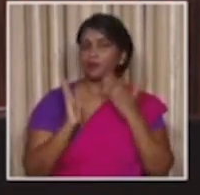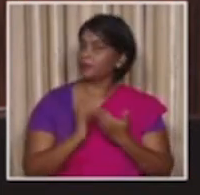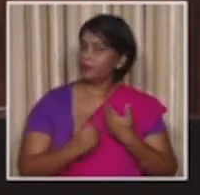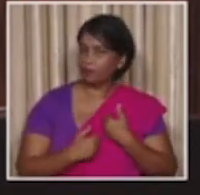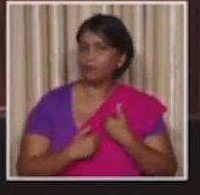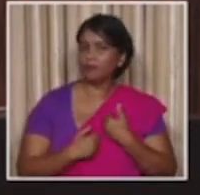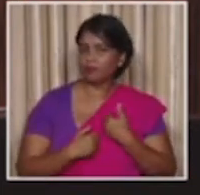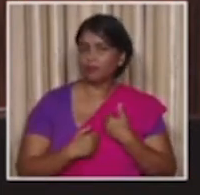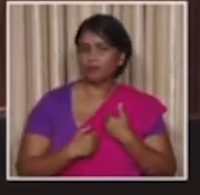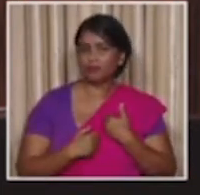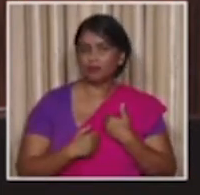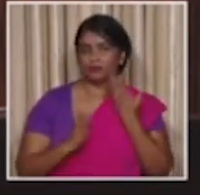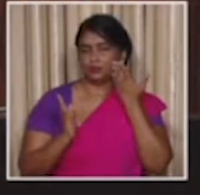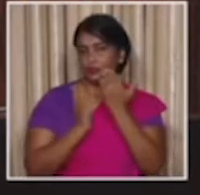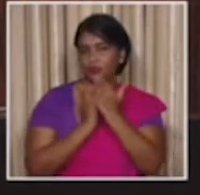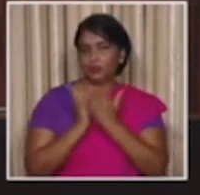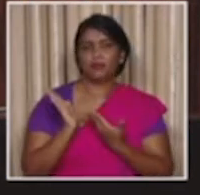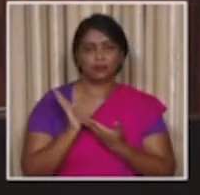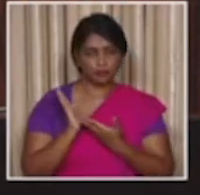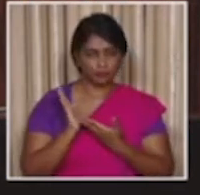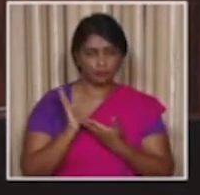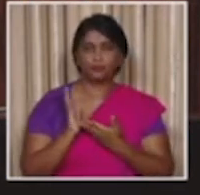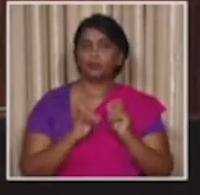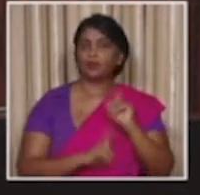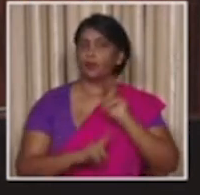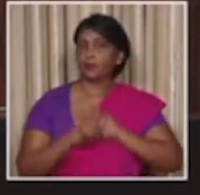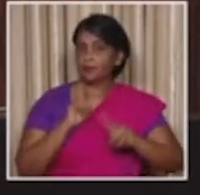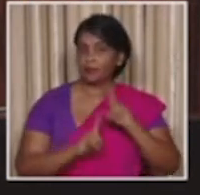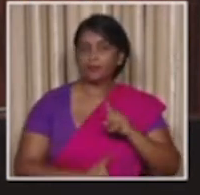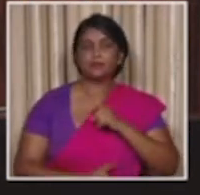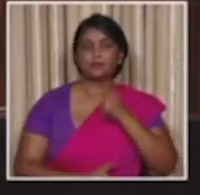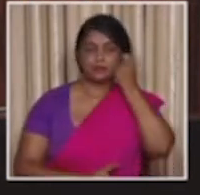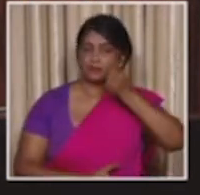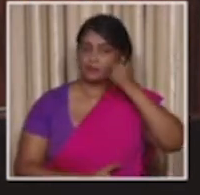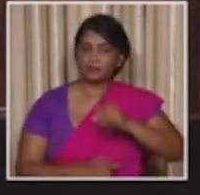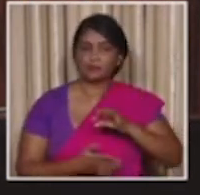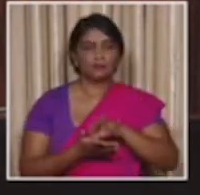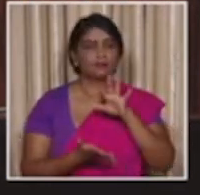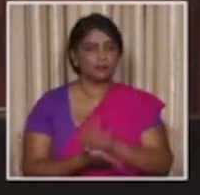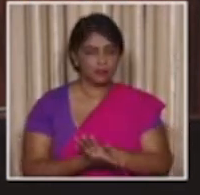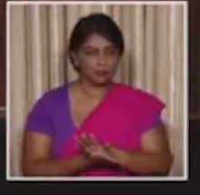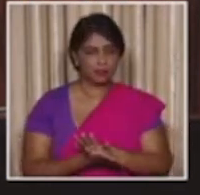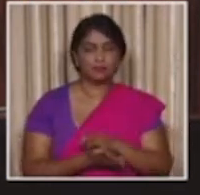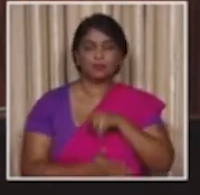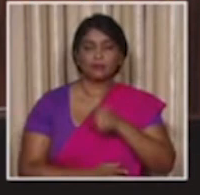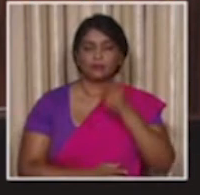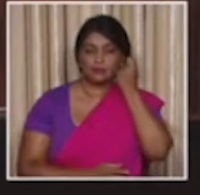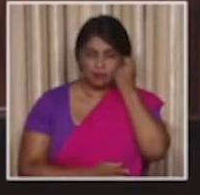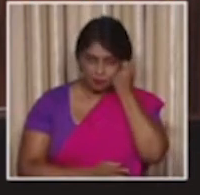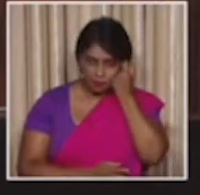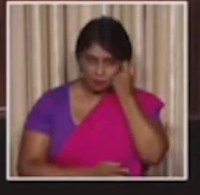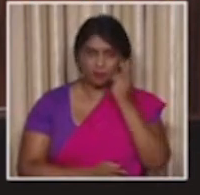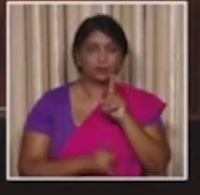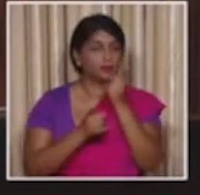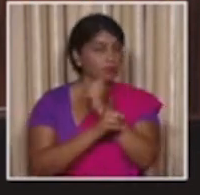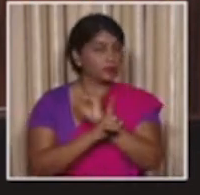හිතන්නේ තත්වය ඉතාමත් පැහැදිලියි. පාර්ලිමේන්තුව යෝජනාවක් සම්මත කර ගන්නවා. ඒ යෝජනාව